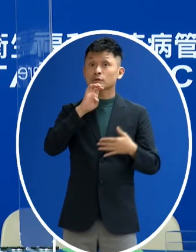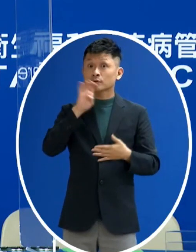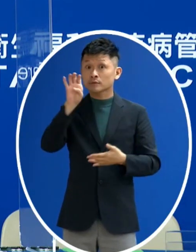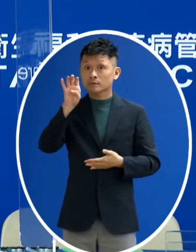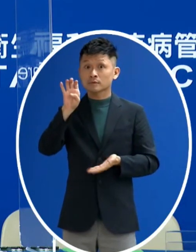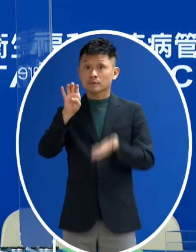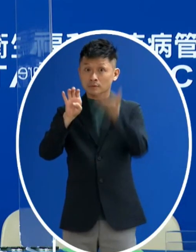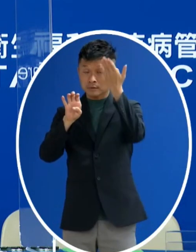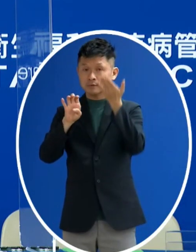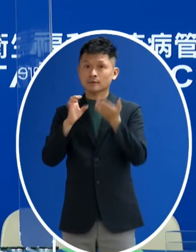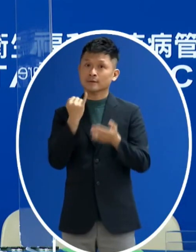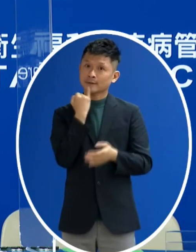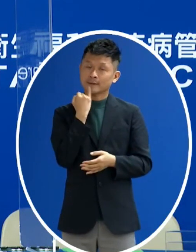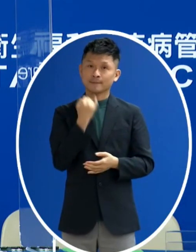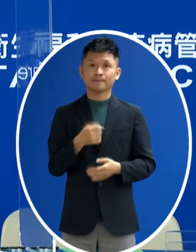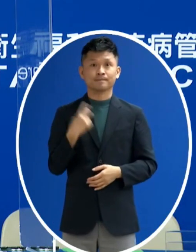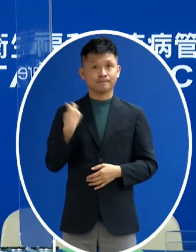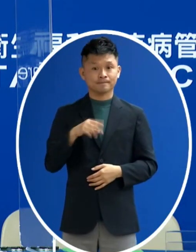上了哈。还有